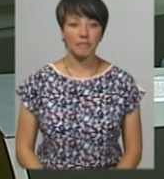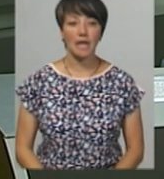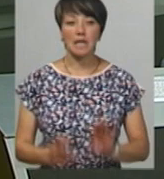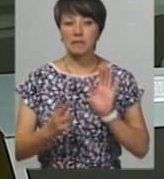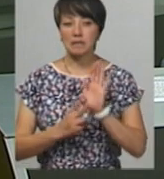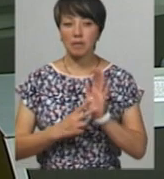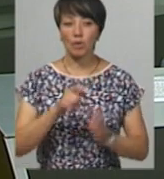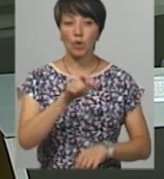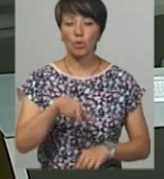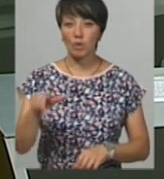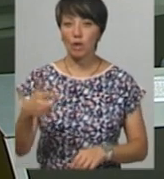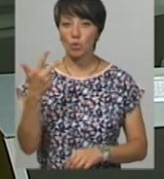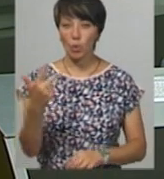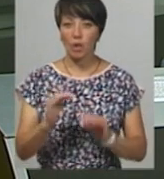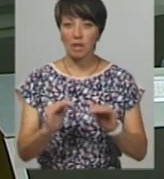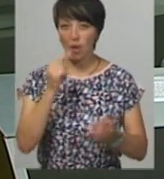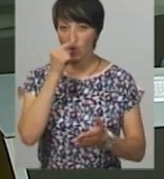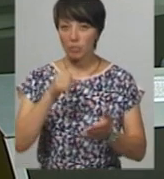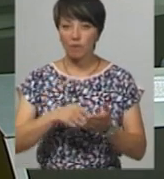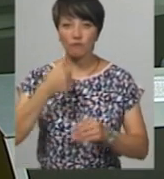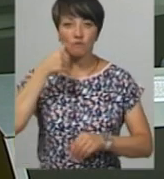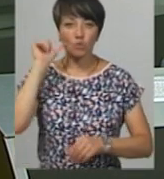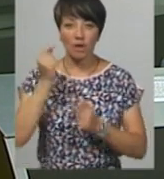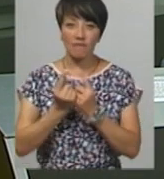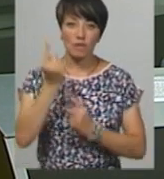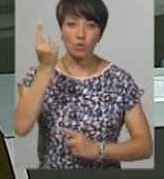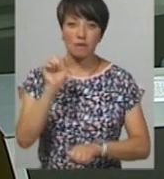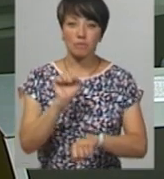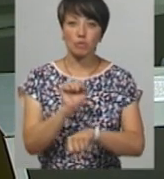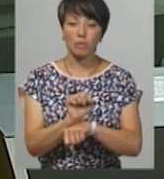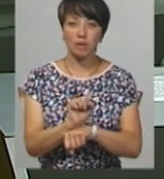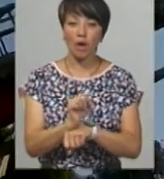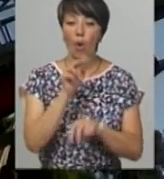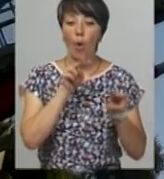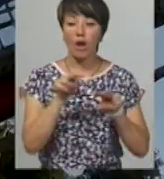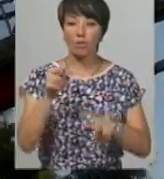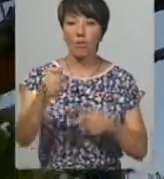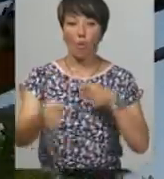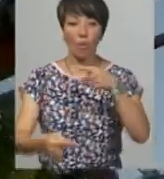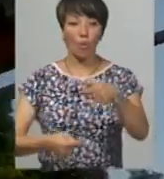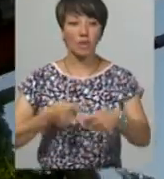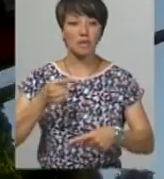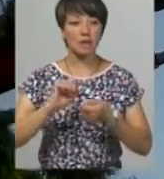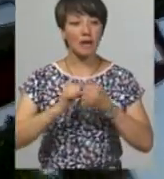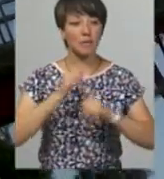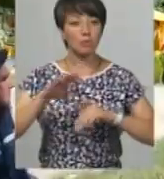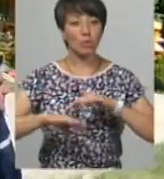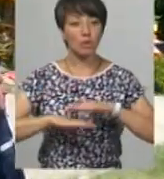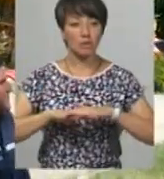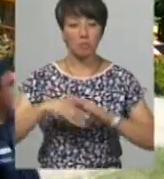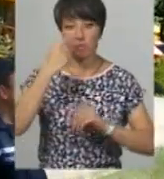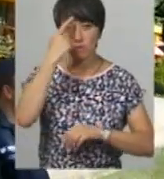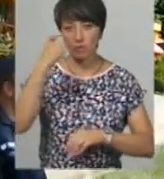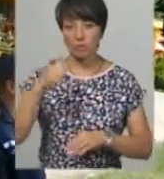Семеро людей, серед яких троє дітей, опинилися учора у висотній пастці через зупинку оглядового колеса у Кам'янці-Подільському. Про це